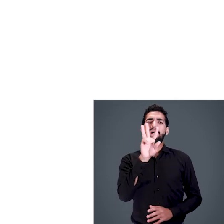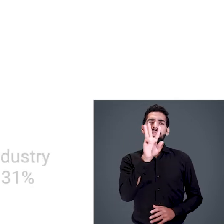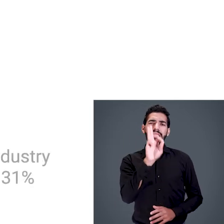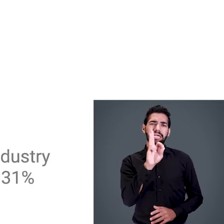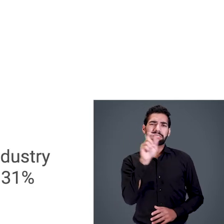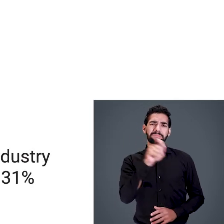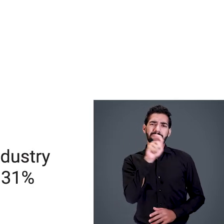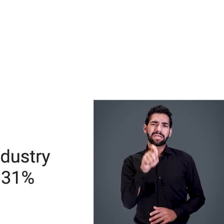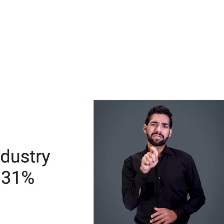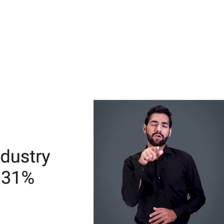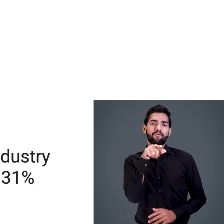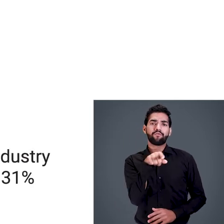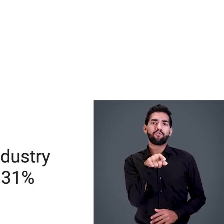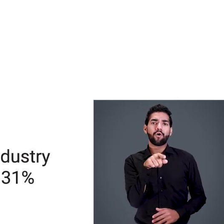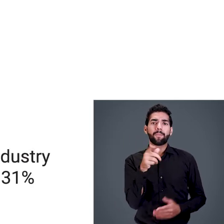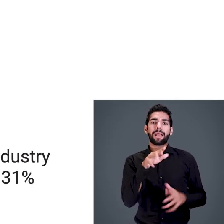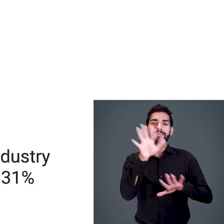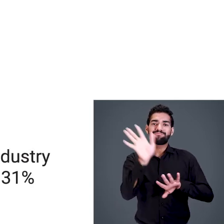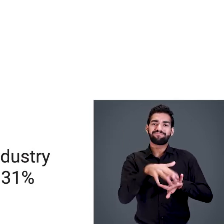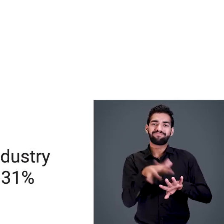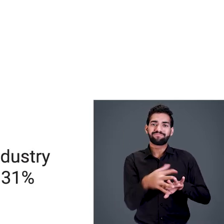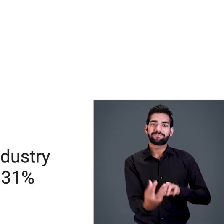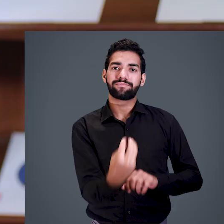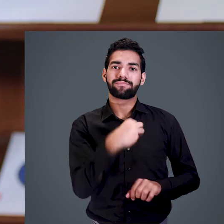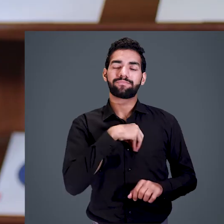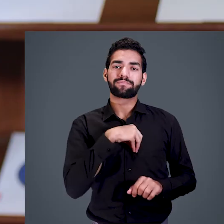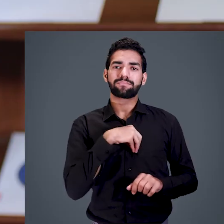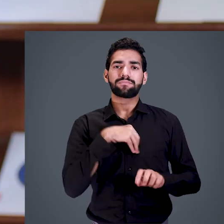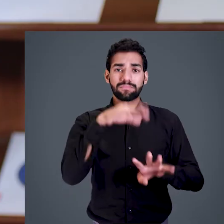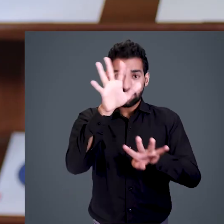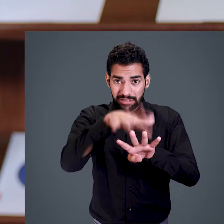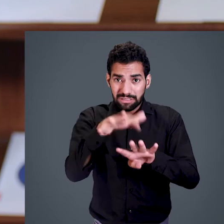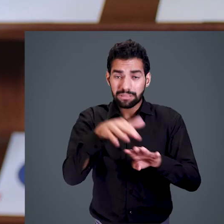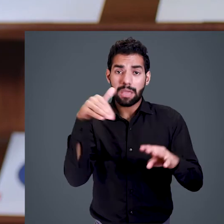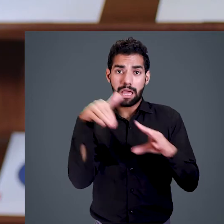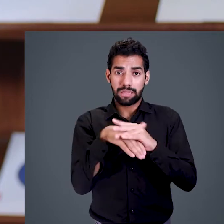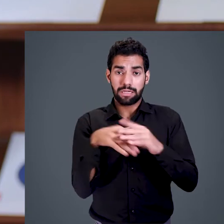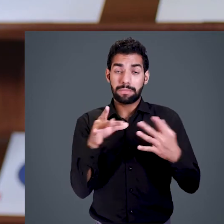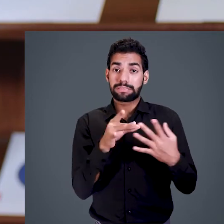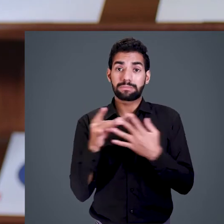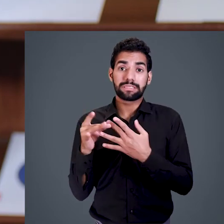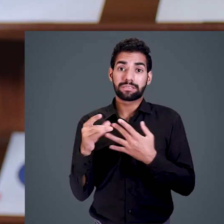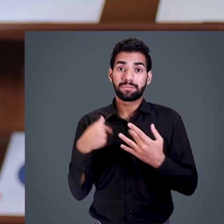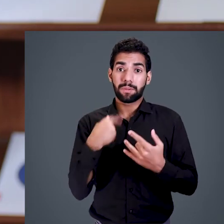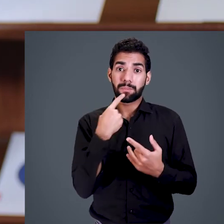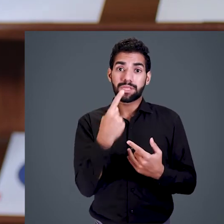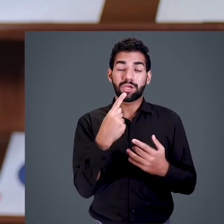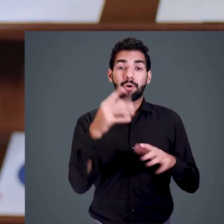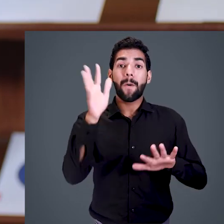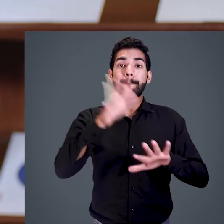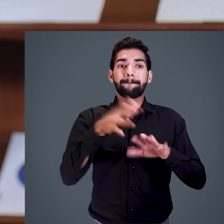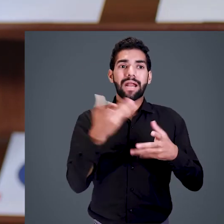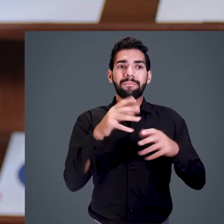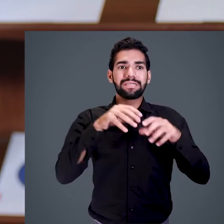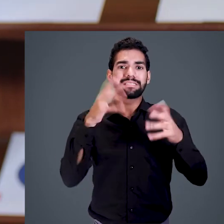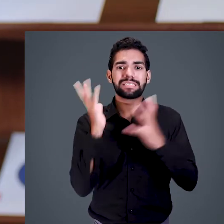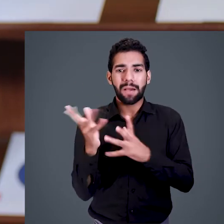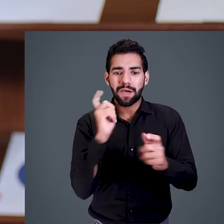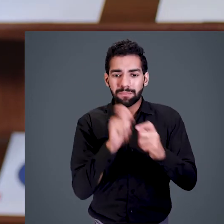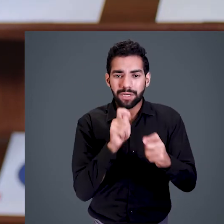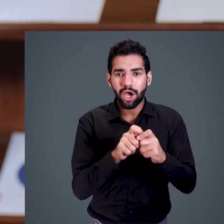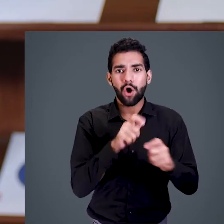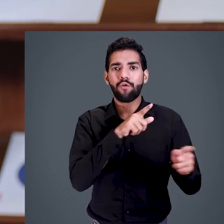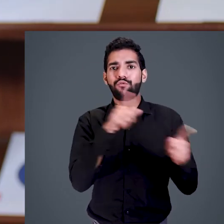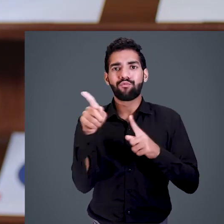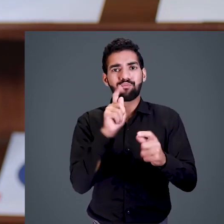آپ کا 30+% ہے، دیٹ از یور انڈسٹری. اب انڈسٹری میں بھی میں اسپیشلی مینوفیکچرنگ کا ذکر کروں گا،